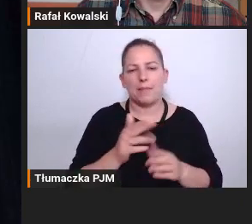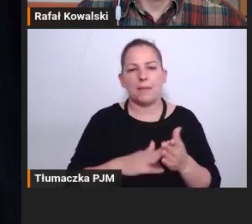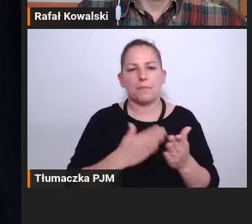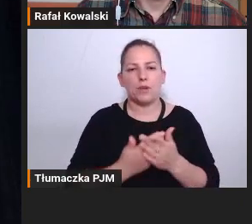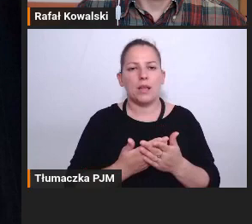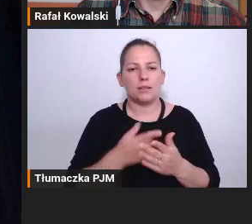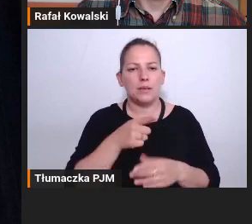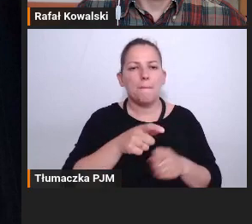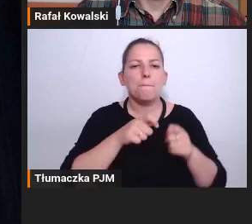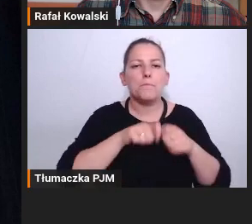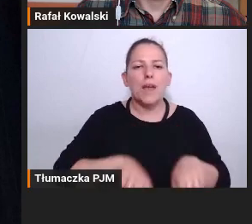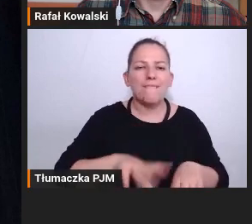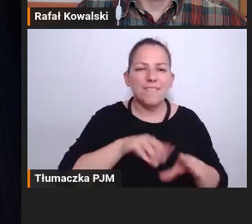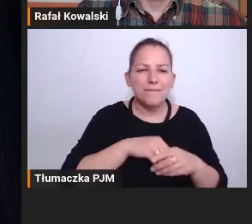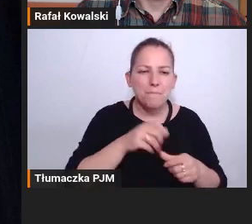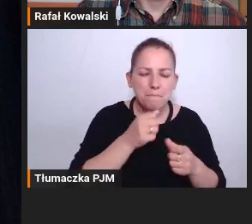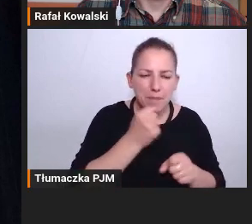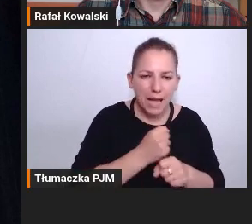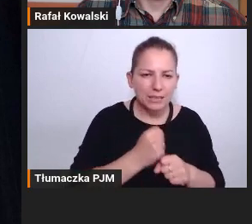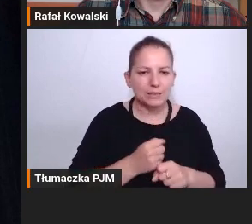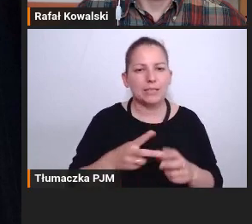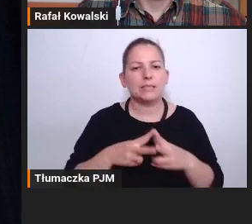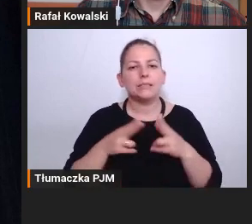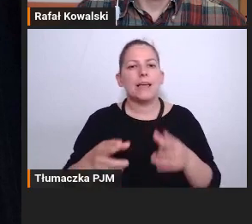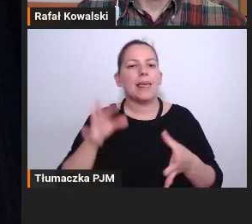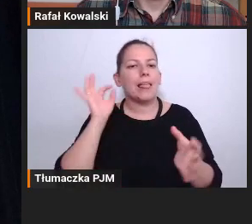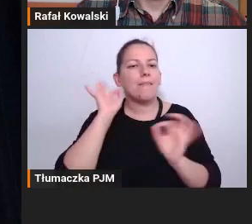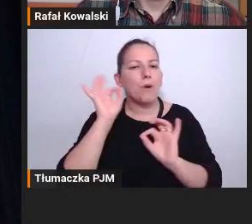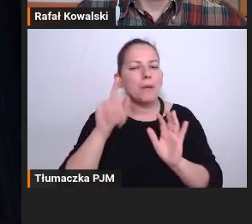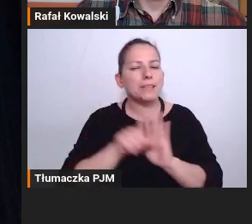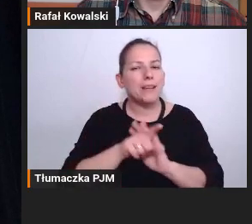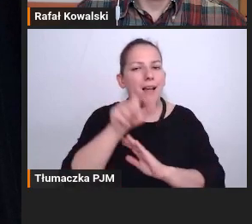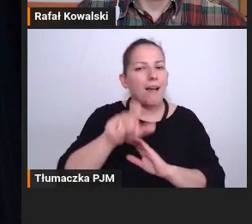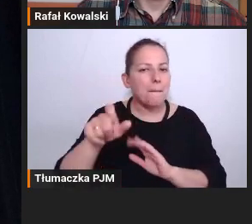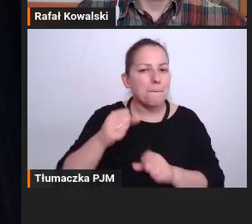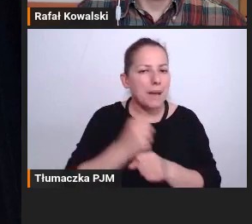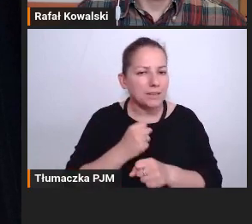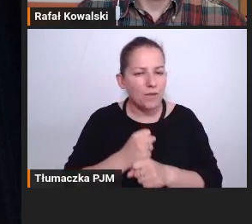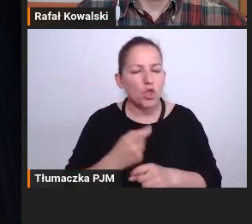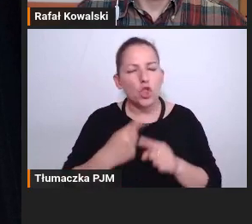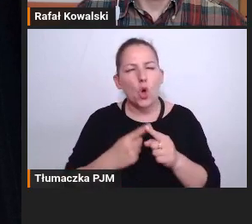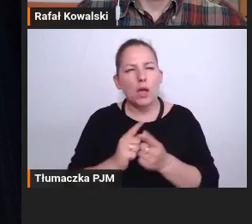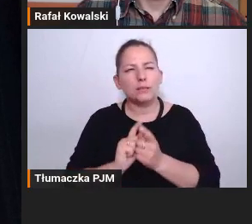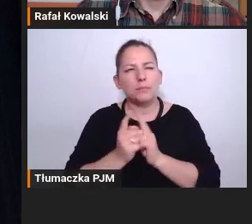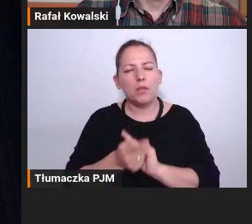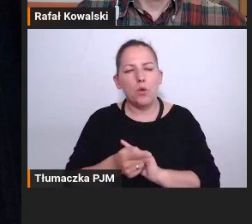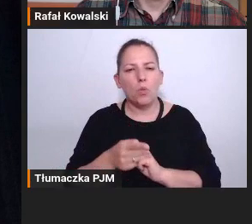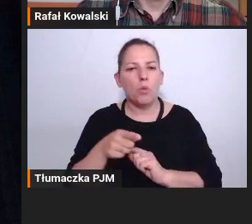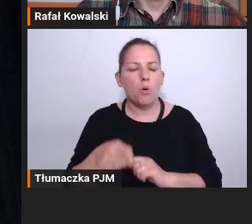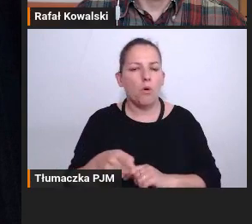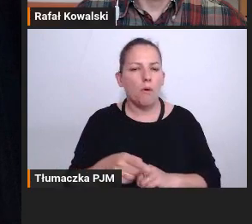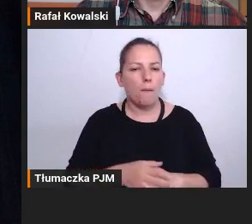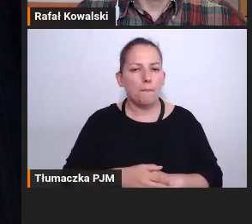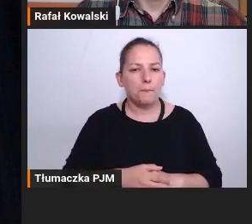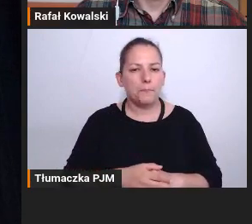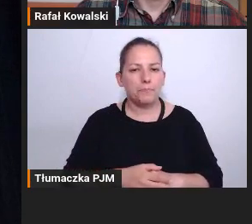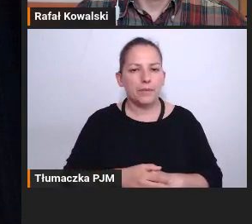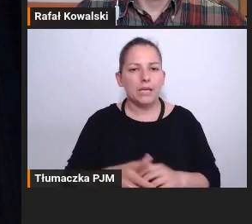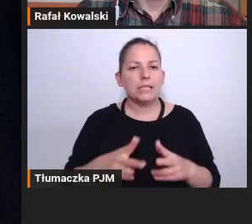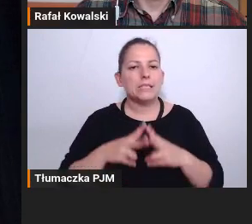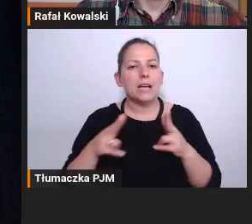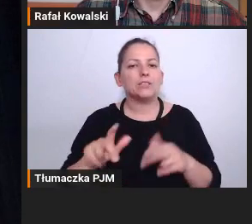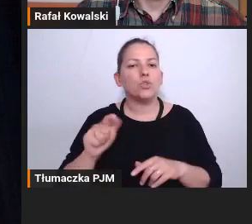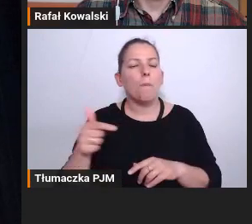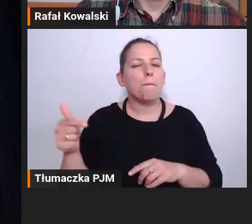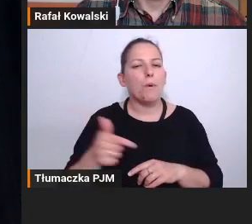przerw pracy, czy właśnie tego zakresu informacji dla pracownika. Trochę zmieniono zakres tego, co